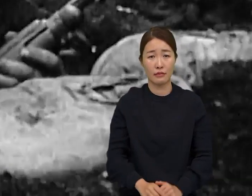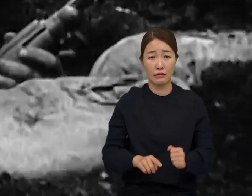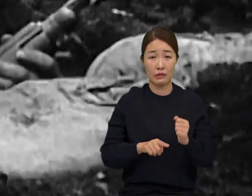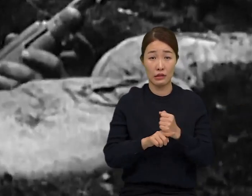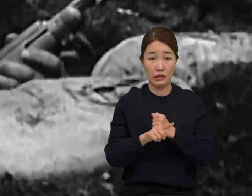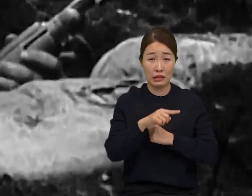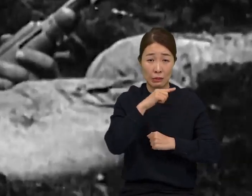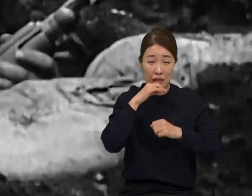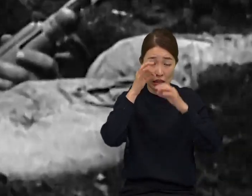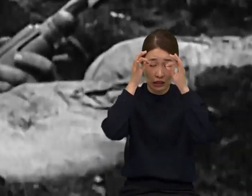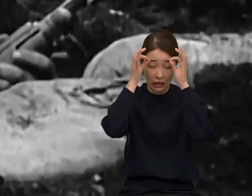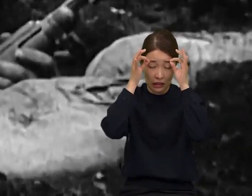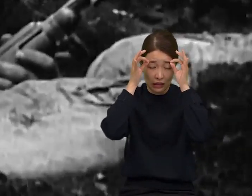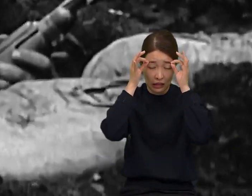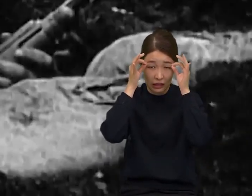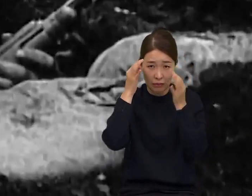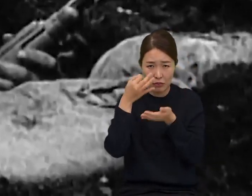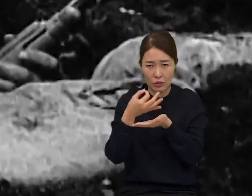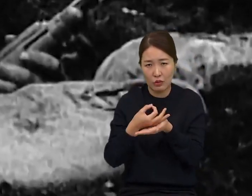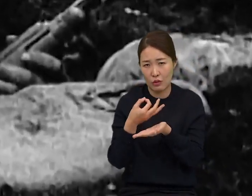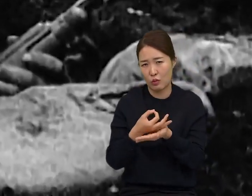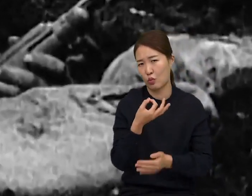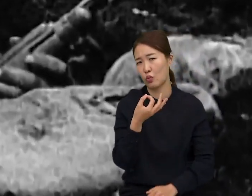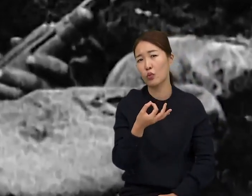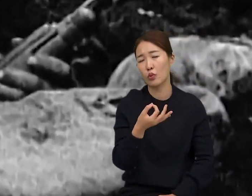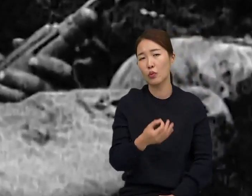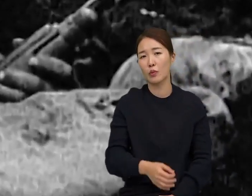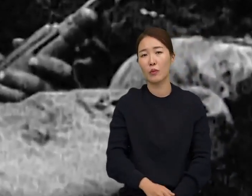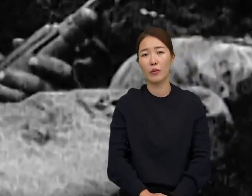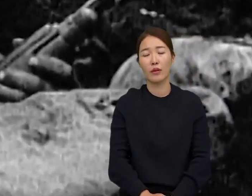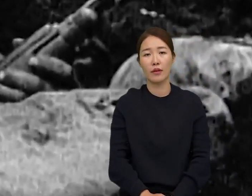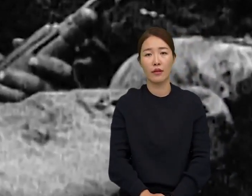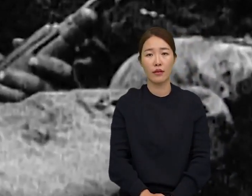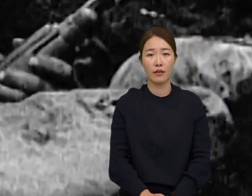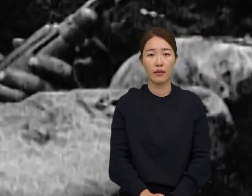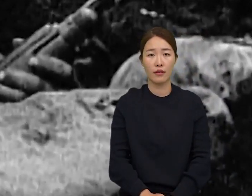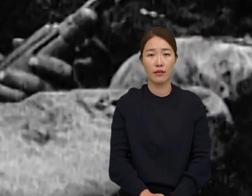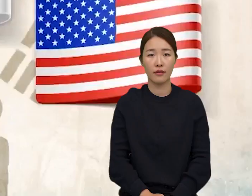가히 피 흘려 번 피 같은 돈이었다.